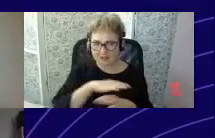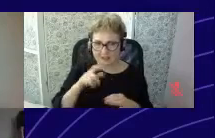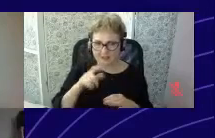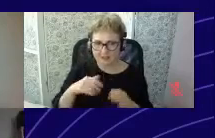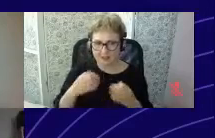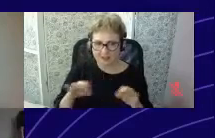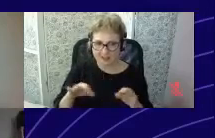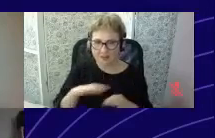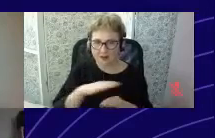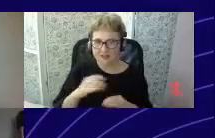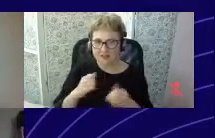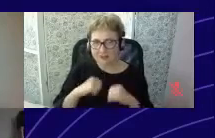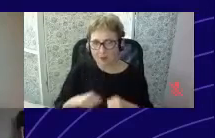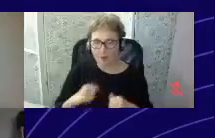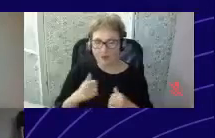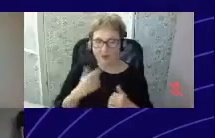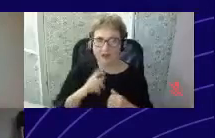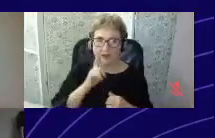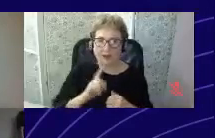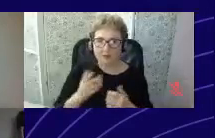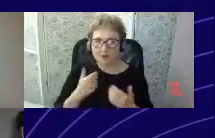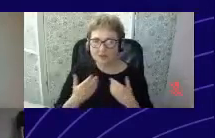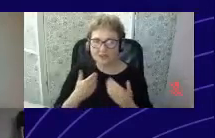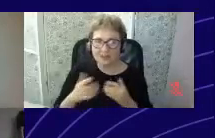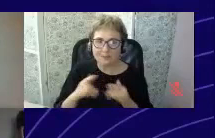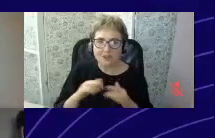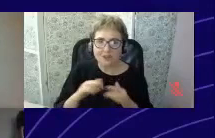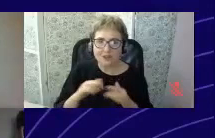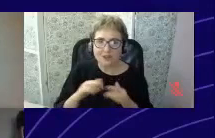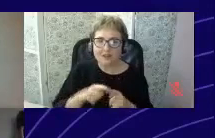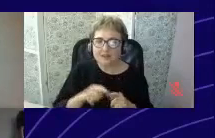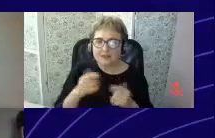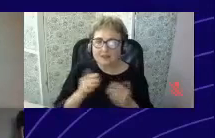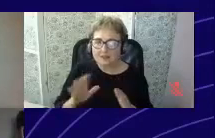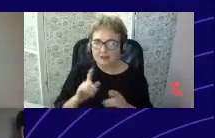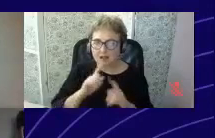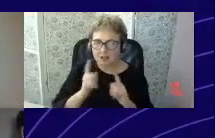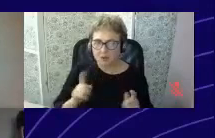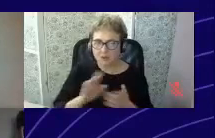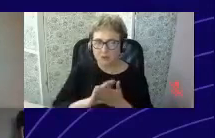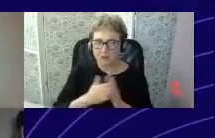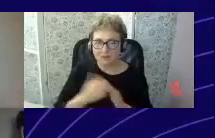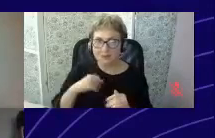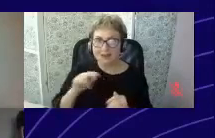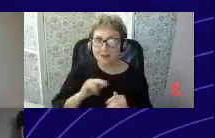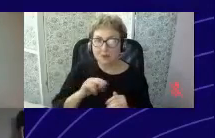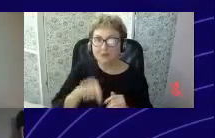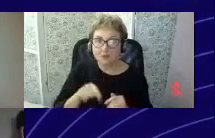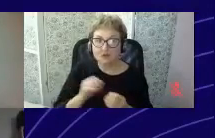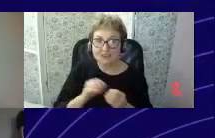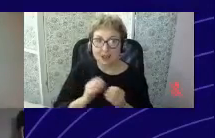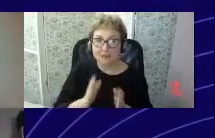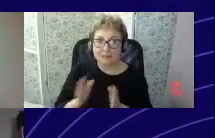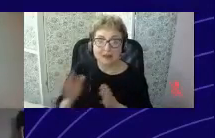освободится, спокойно, комфортно взаимодействовать. И тогда не требуется каких-то, ну, особых условий, да, то есть мы работаем в том же